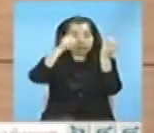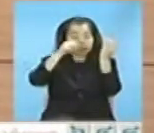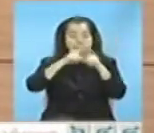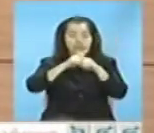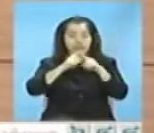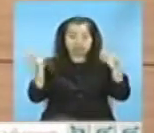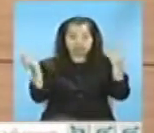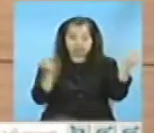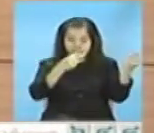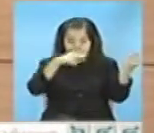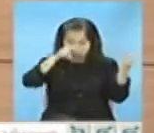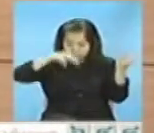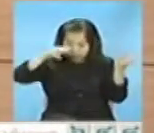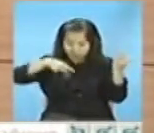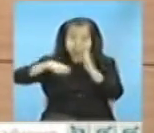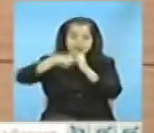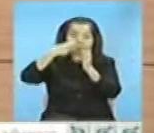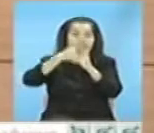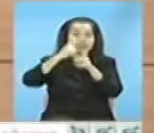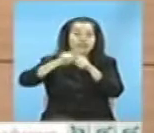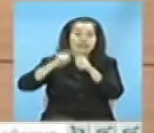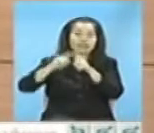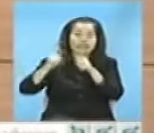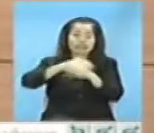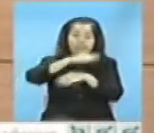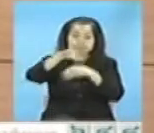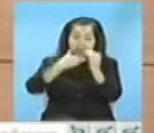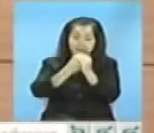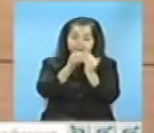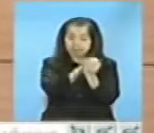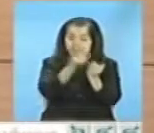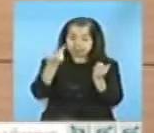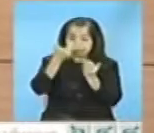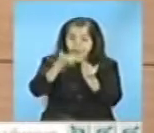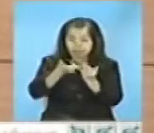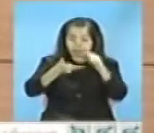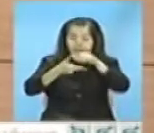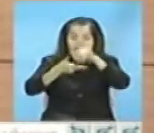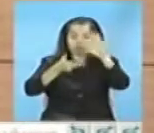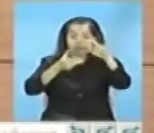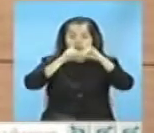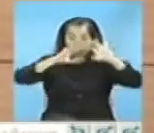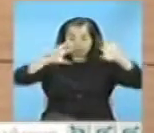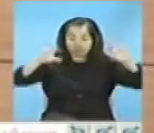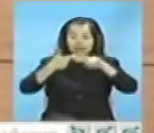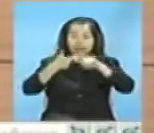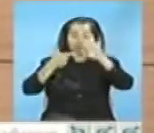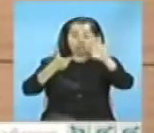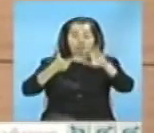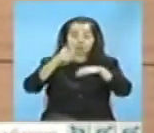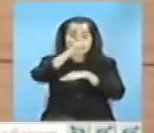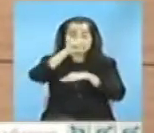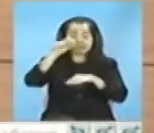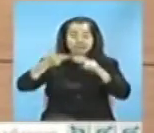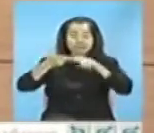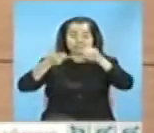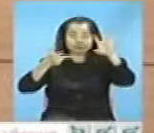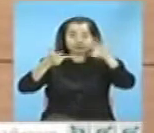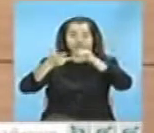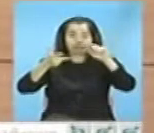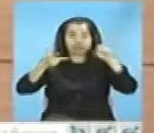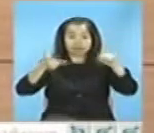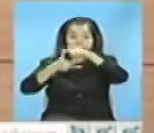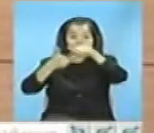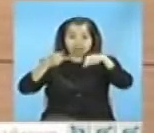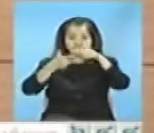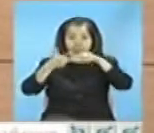ราดูหลักการและเหตุผลของการแก้ร่างแก้ไขรัฐธรรมนูญทั้ง3ฉบับทั้งของรัฐบาลและของทั้ง2พรรคการเมืองที่เสนอเข้ามานั้น